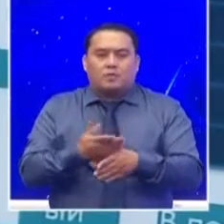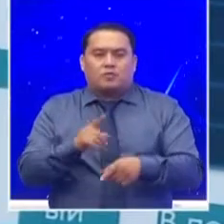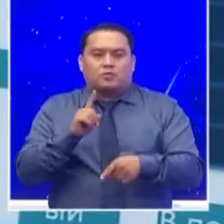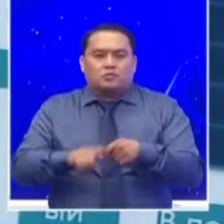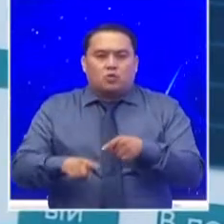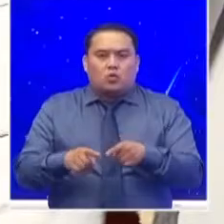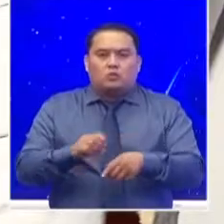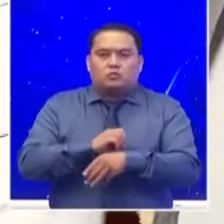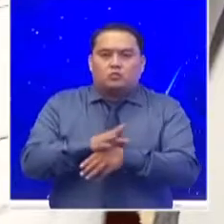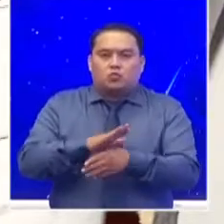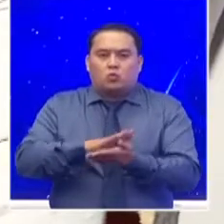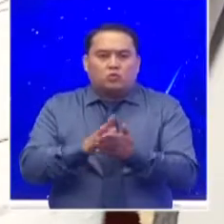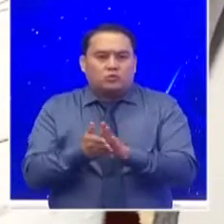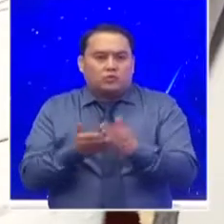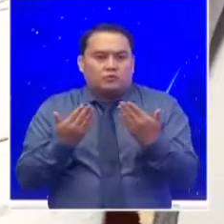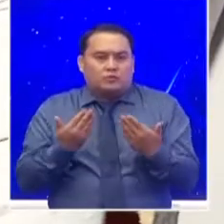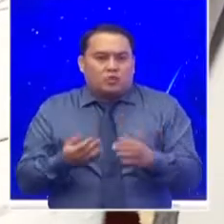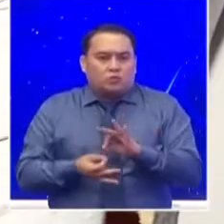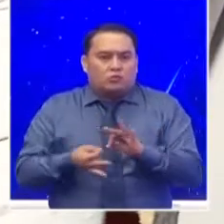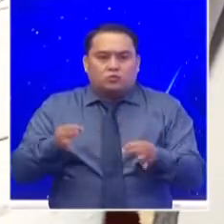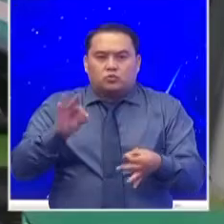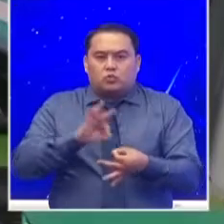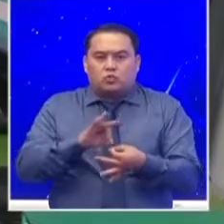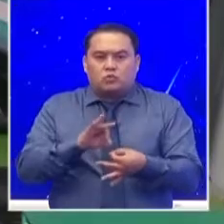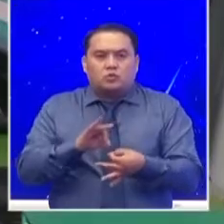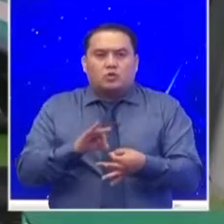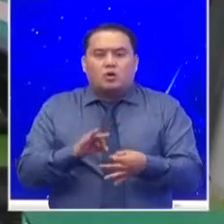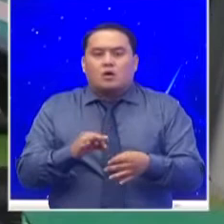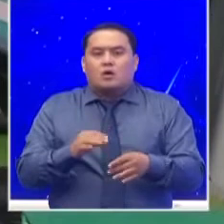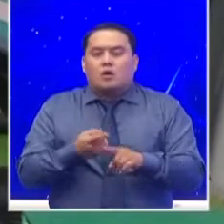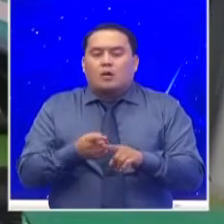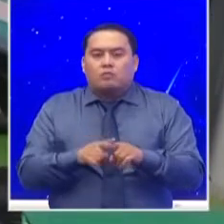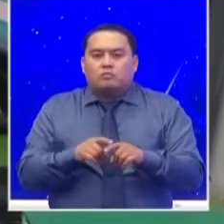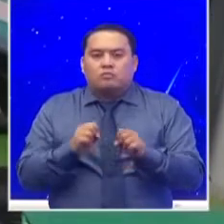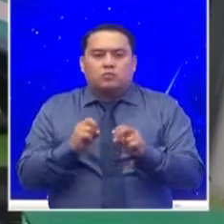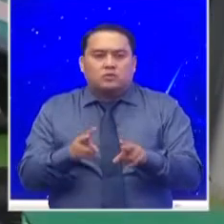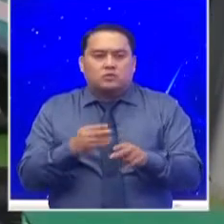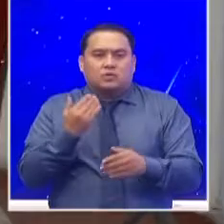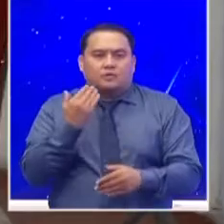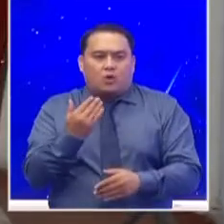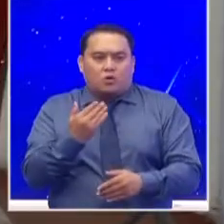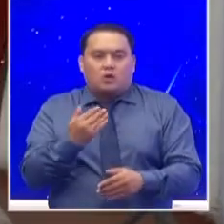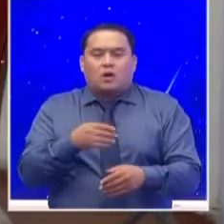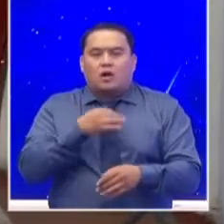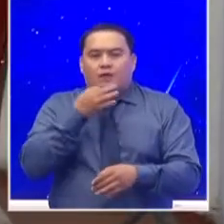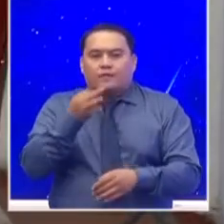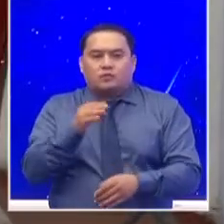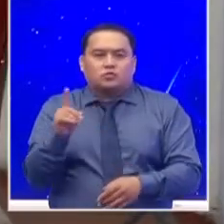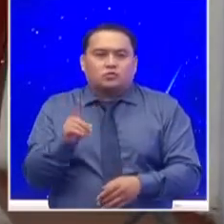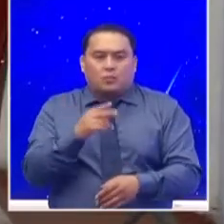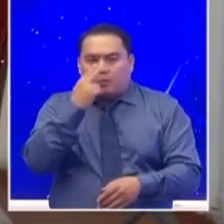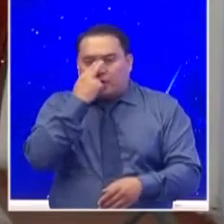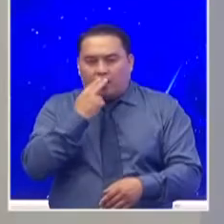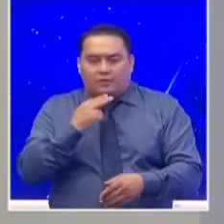COVID-19. Работать в условиях пандемии сложнее и напряженнее, чем в мирное время. Но Берег Тулегенов признается, что уже привык